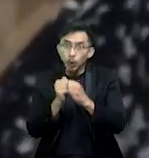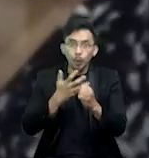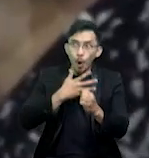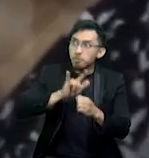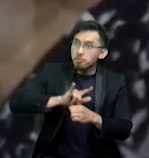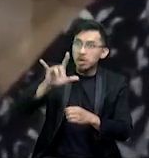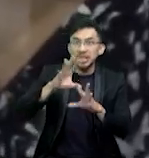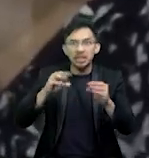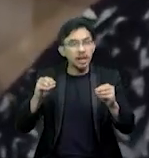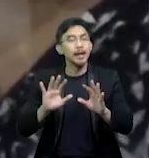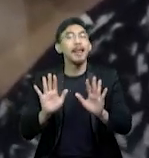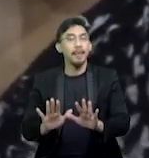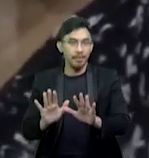Evan David laporkan